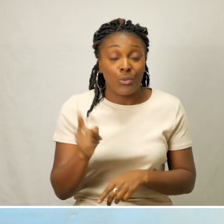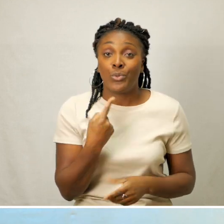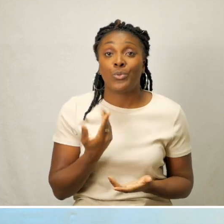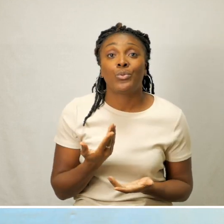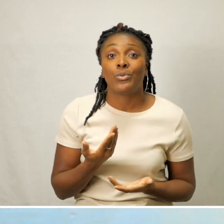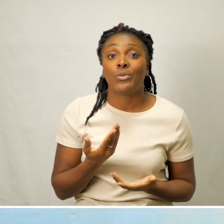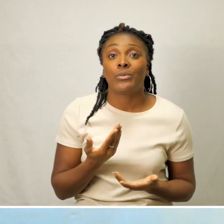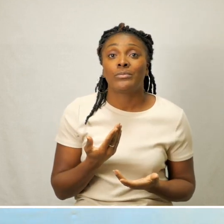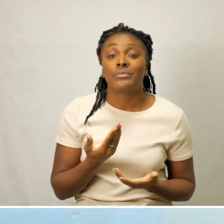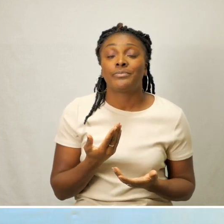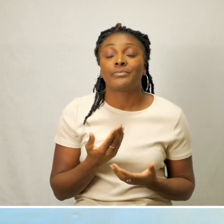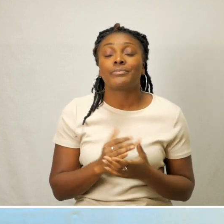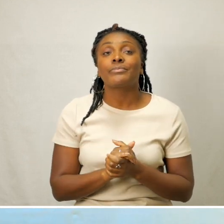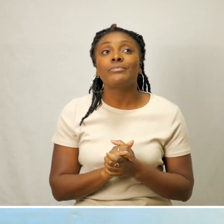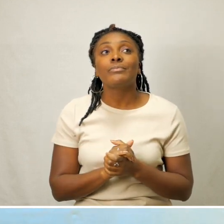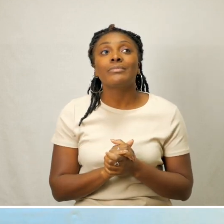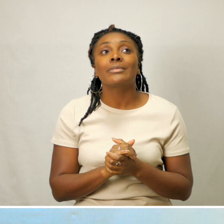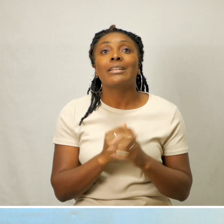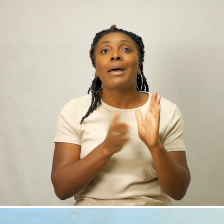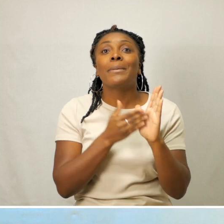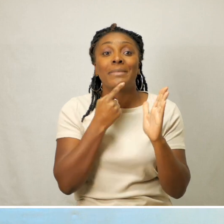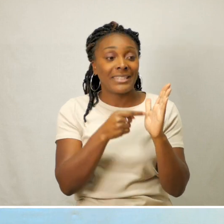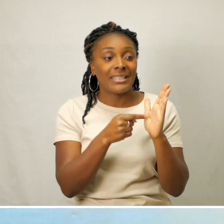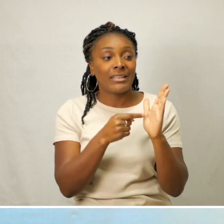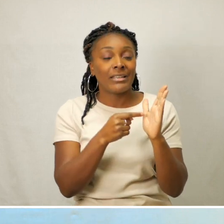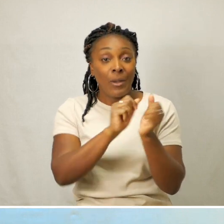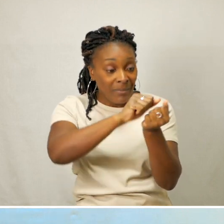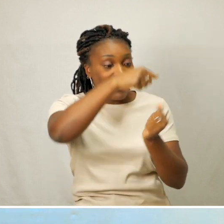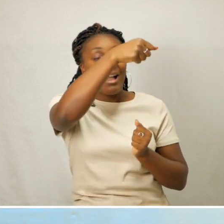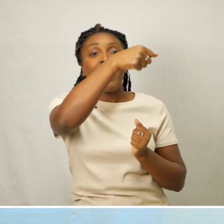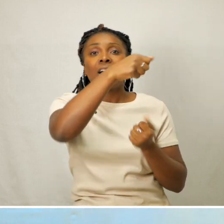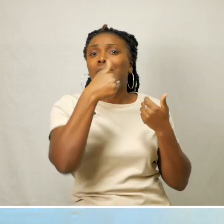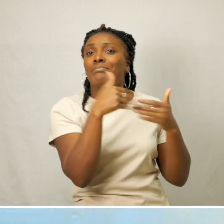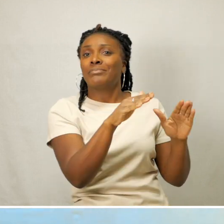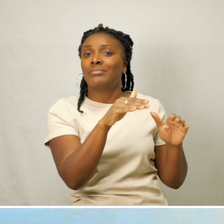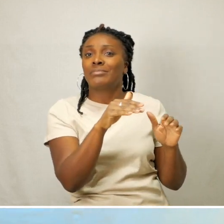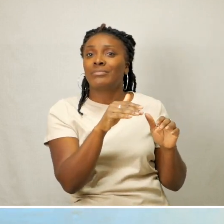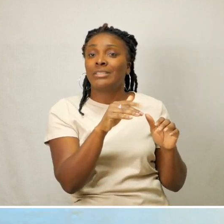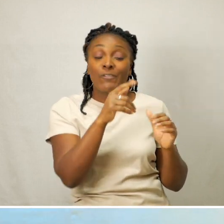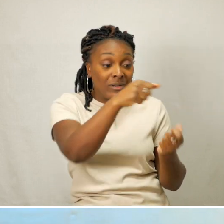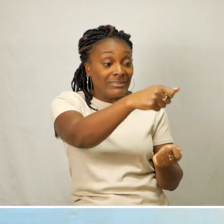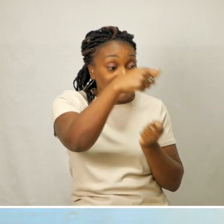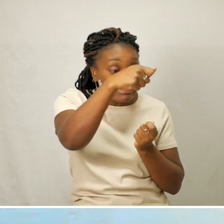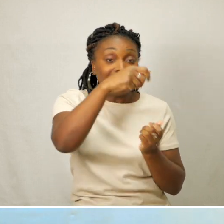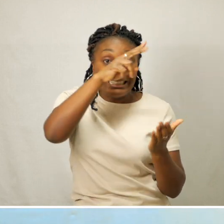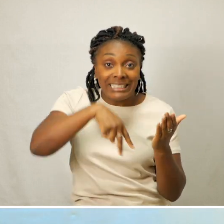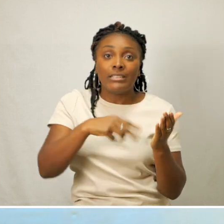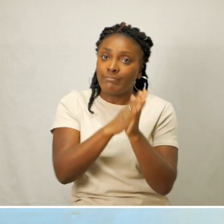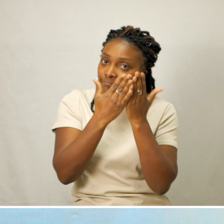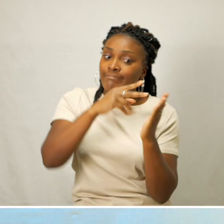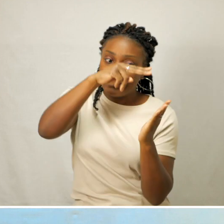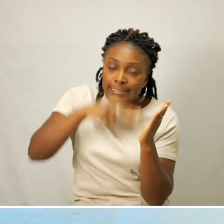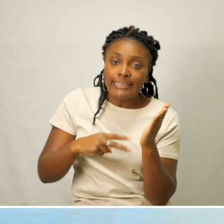Dieu va dire que ça ne s'éloigne pas de ta bouche et pas de tes yeux seulement. Il dit de ta bouche. Pourquoi de ta bouche? Parce que tu ne peux que dire la